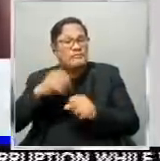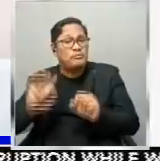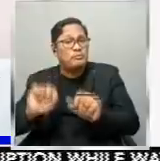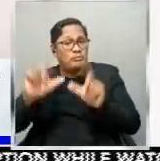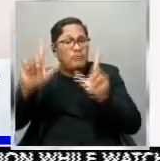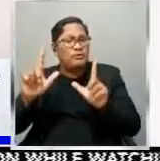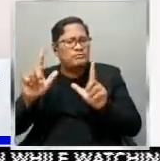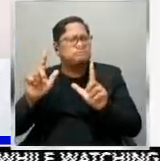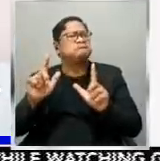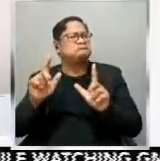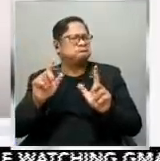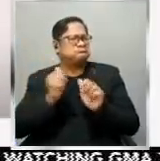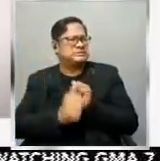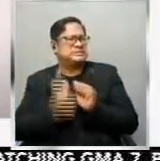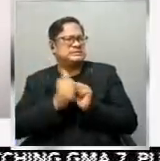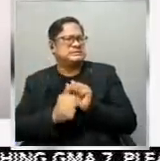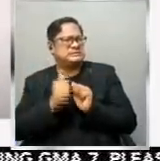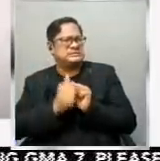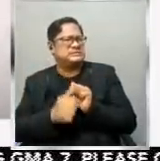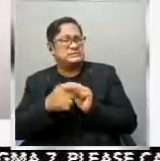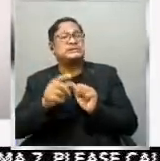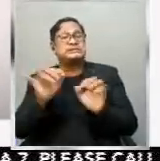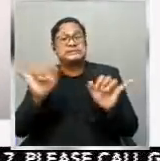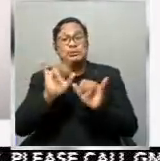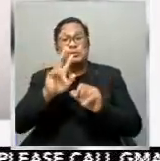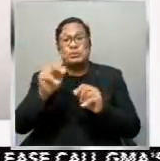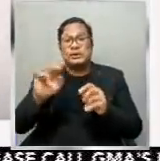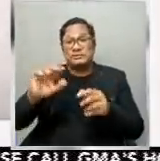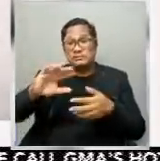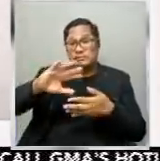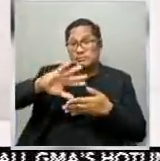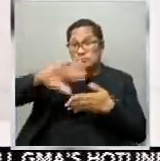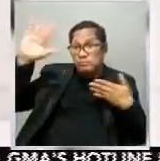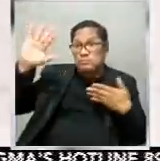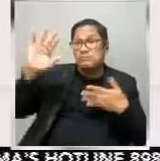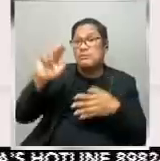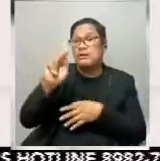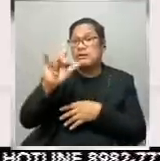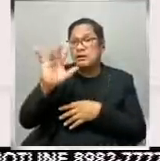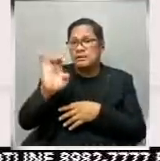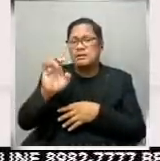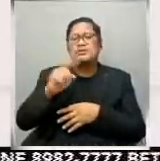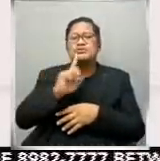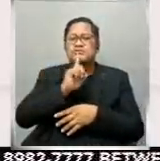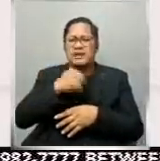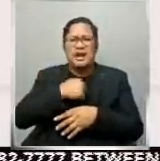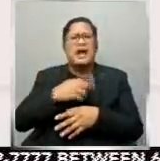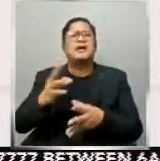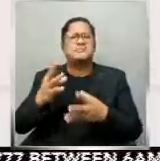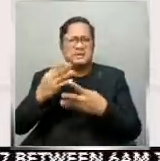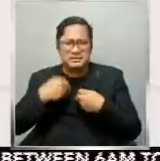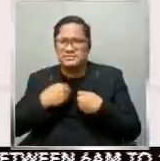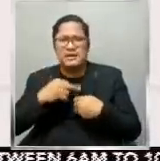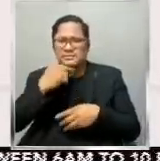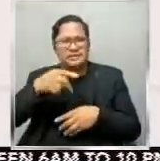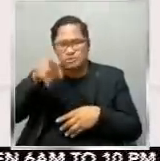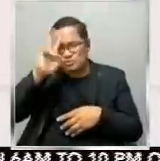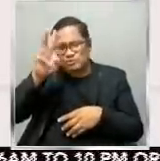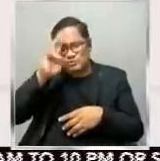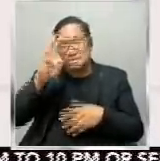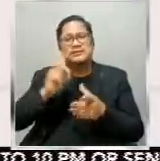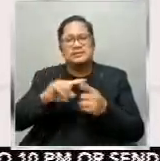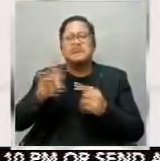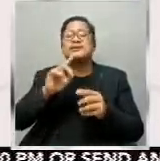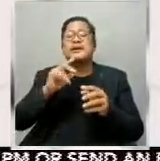nito. Tulad ng mag-post si Kylie ng katagang I'm submissive, not stupid. At sinundan pa ito